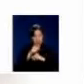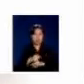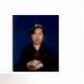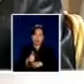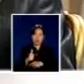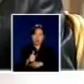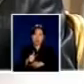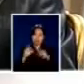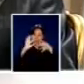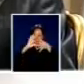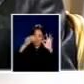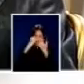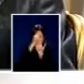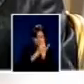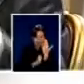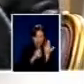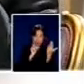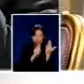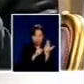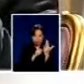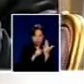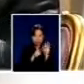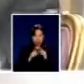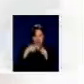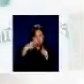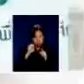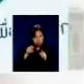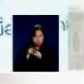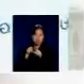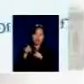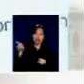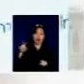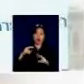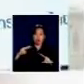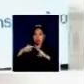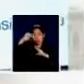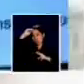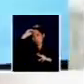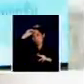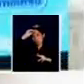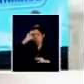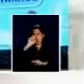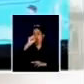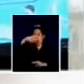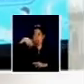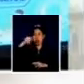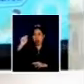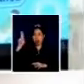คอนเทนต์หลักเนี่ยทางสำนักงานการศึกษาพื้นฐานจะเป็นคนโหลดเข้าไปให้นะฮะเช่นหนังสือ8เล่ม